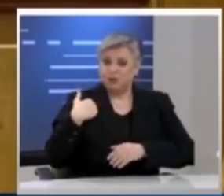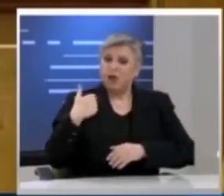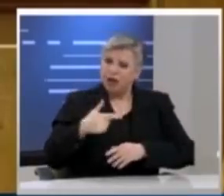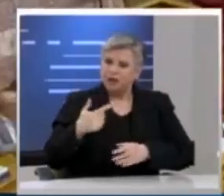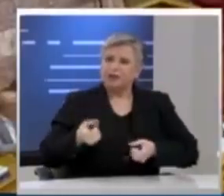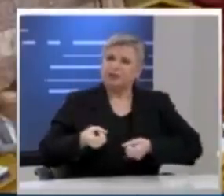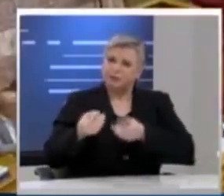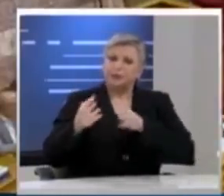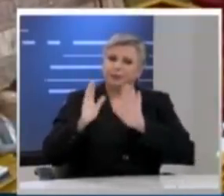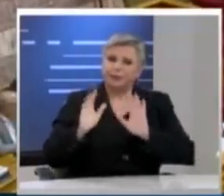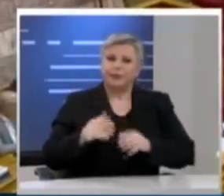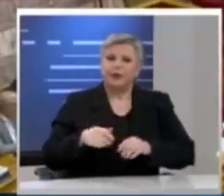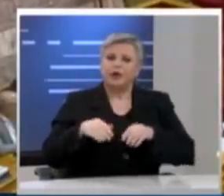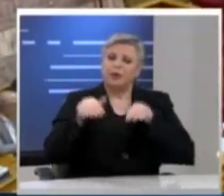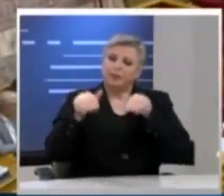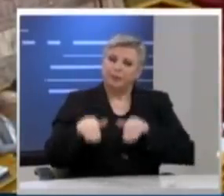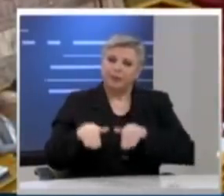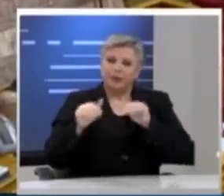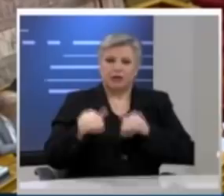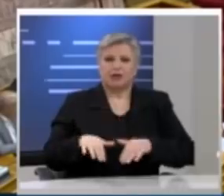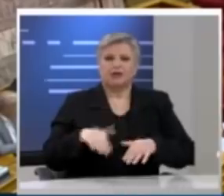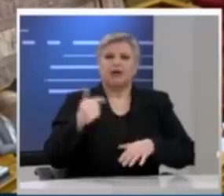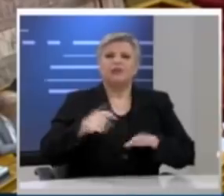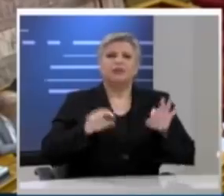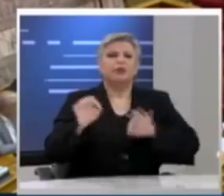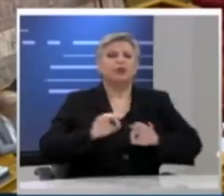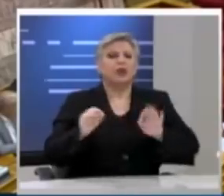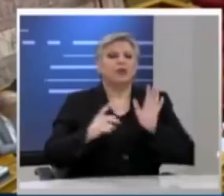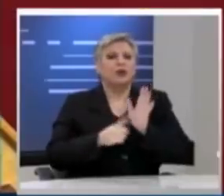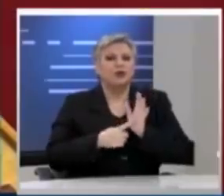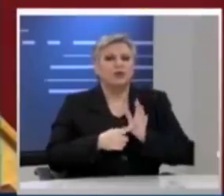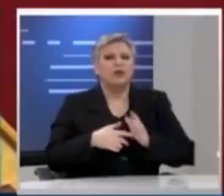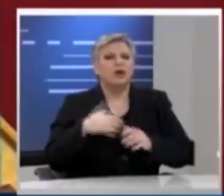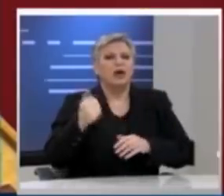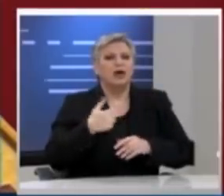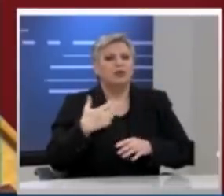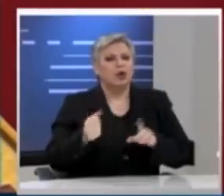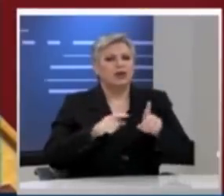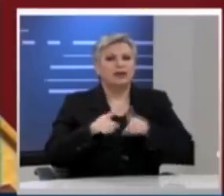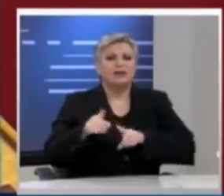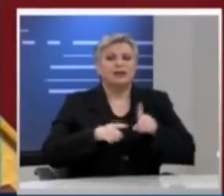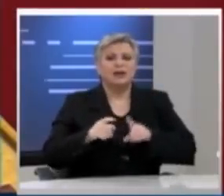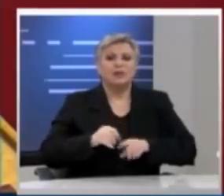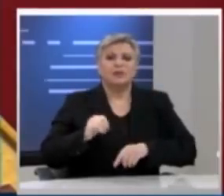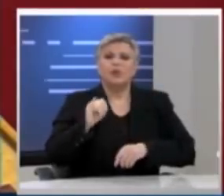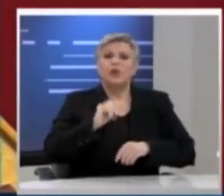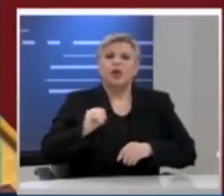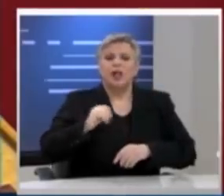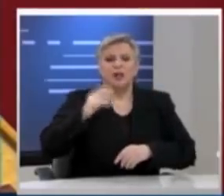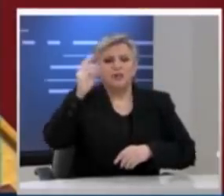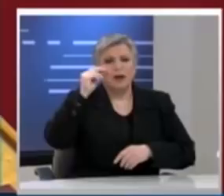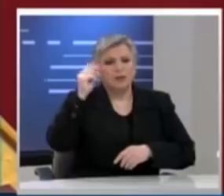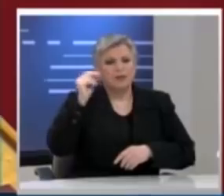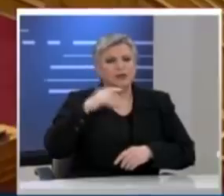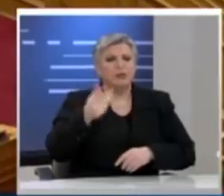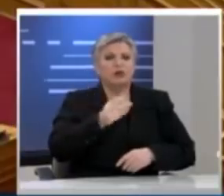νομοσχέδιο που είναι αναλυτικό μέχρι γραίας για τα ζητήματα της σύνδεσης των ιδρυμάτων με την κερδοφορία του